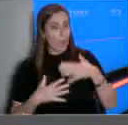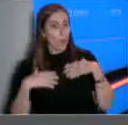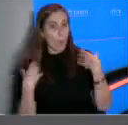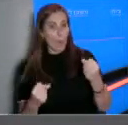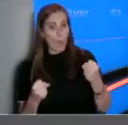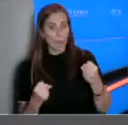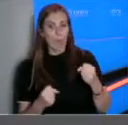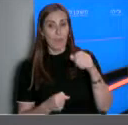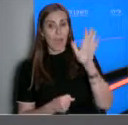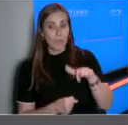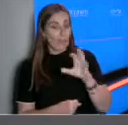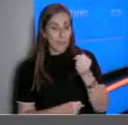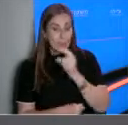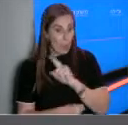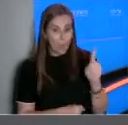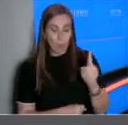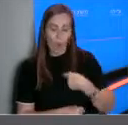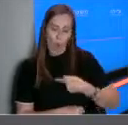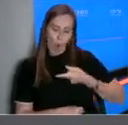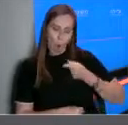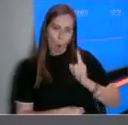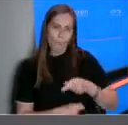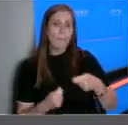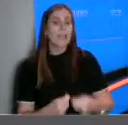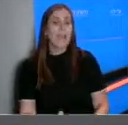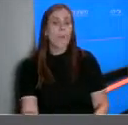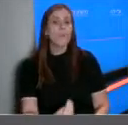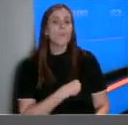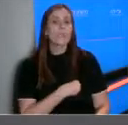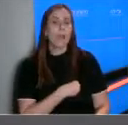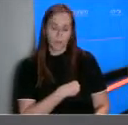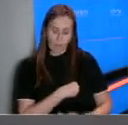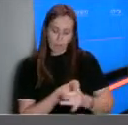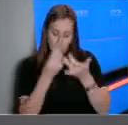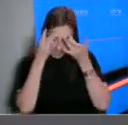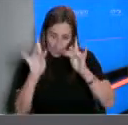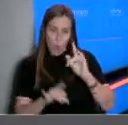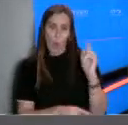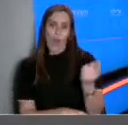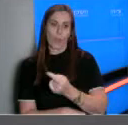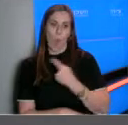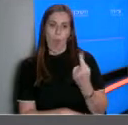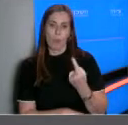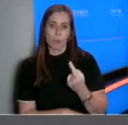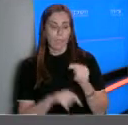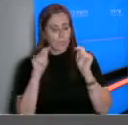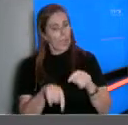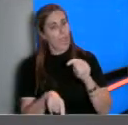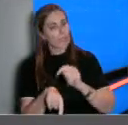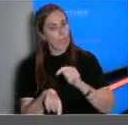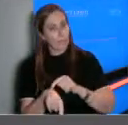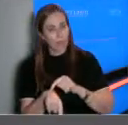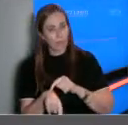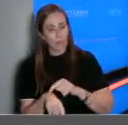בריאים. וגם אם לא, חובתנו המוסרית כחברה היא לדאוג לכולם. הגיע